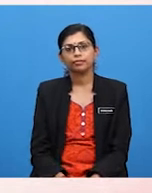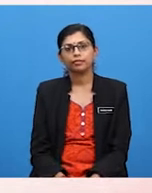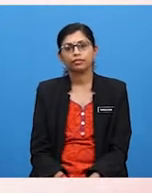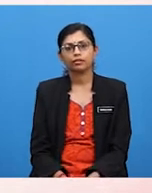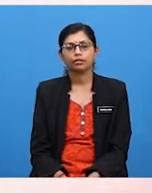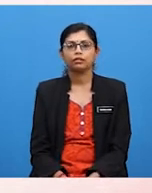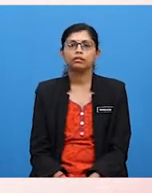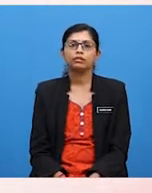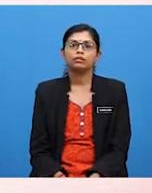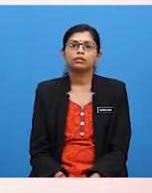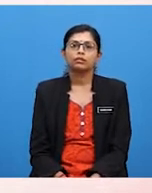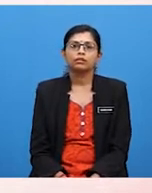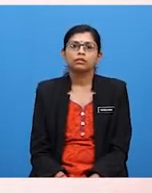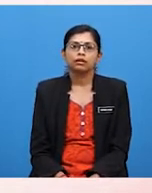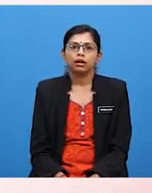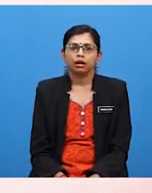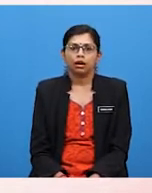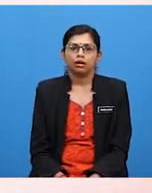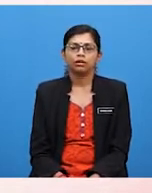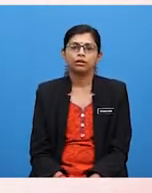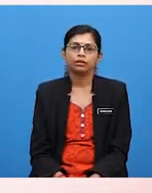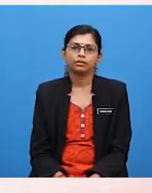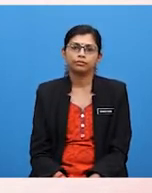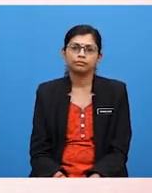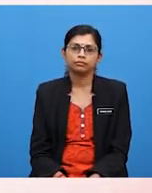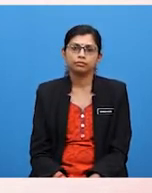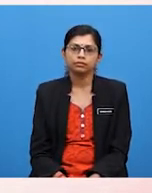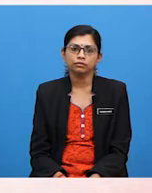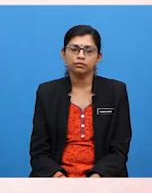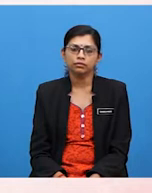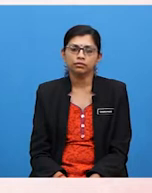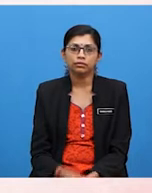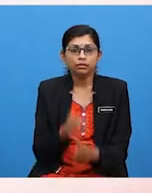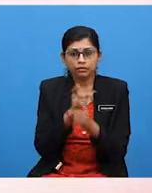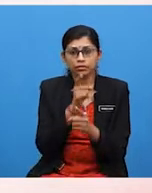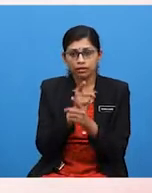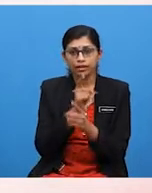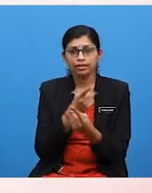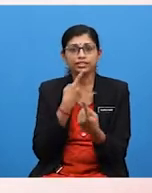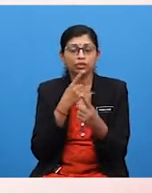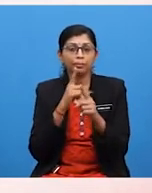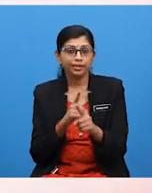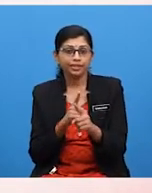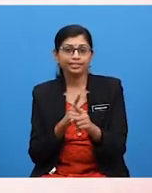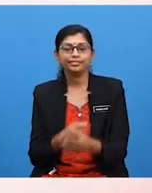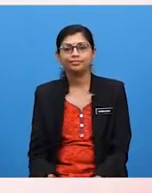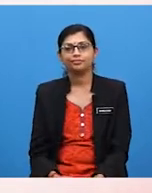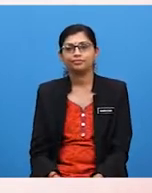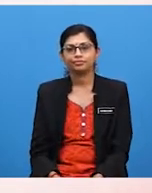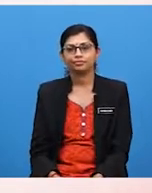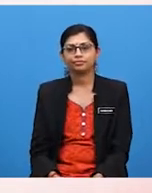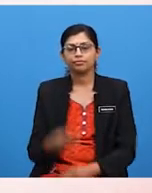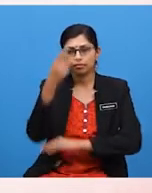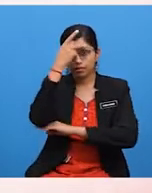sokongan tambahan kepada tumbuhan? Betul, pertumbuhan sekunder